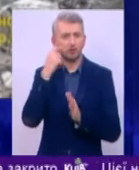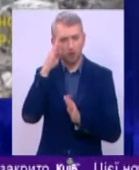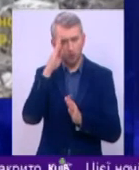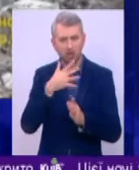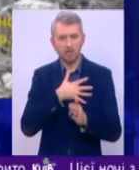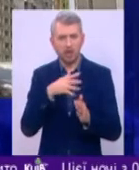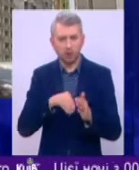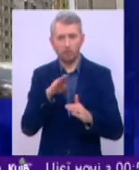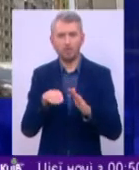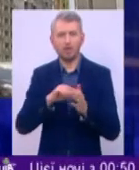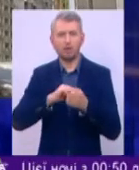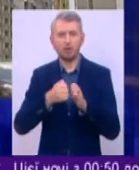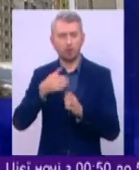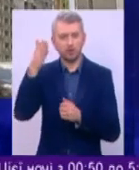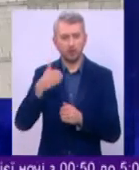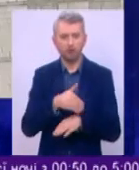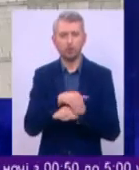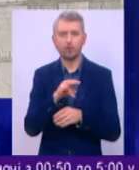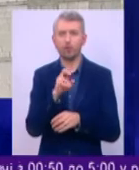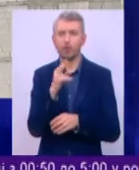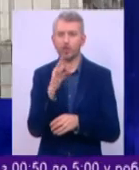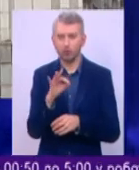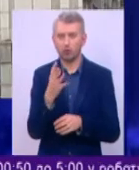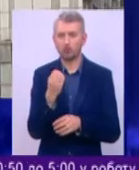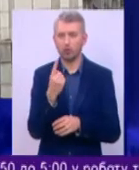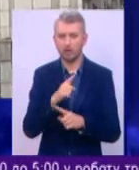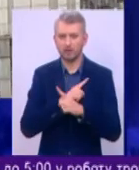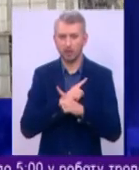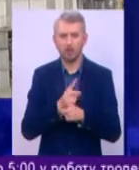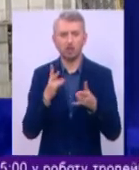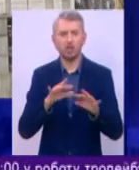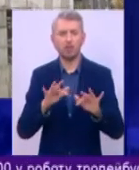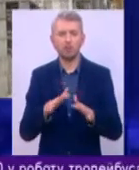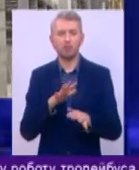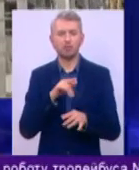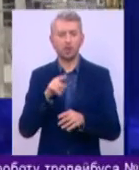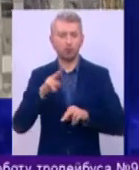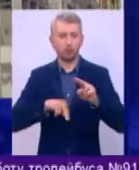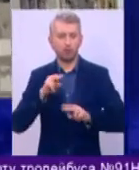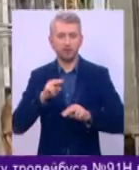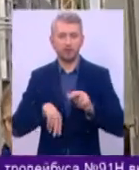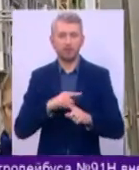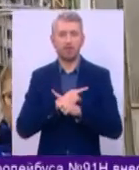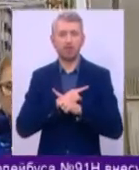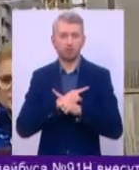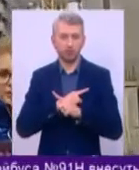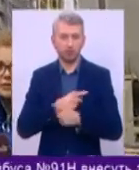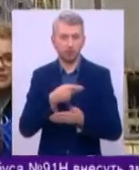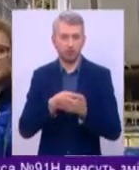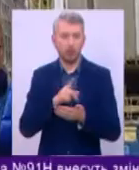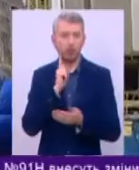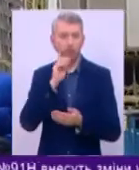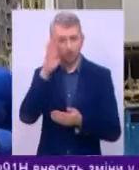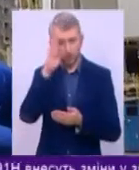кам'яною стіною. Вулиця Лобачевського. Ще одна смерть. Трагічна подія сталася на цьому будівництві. Тіло молодого хлопця-будівельника знайшли